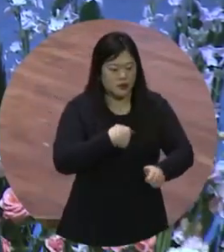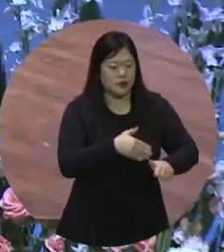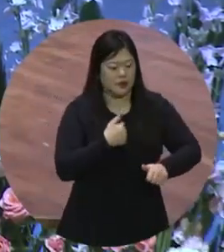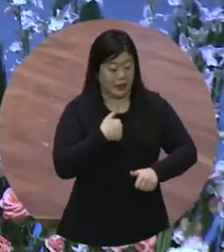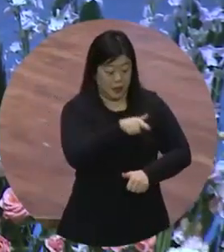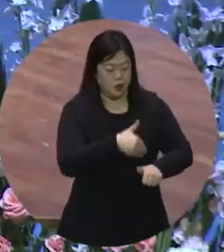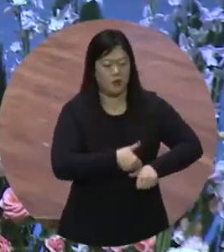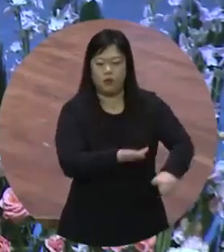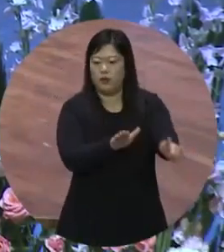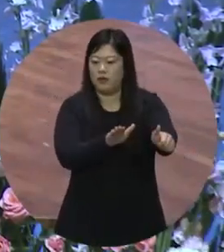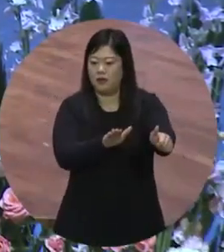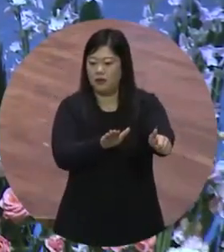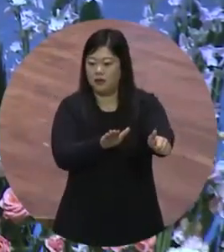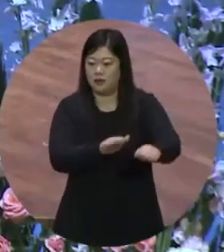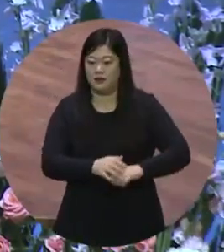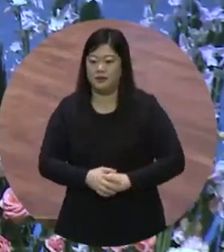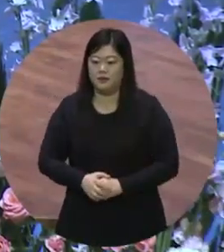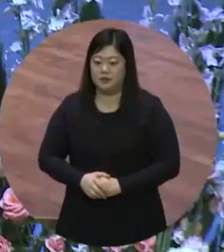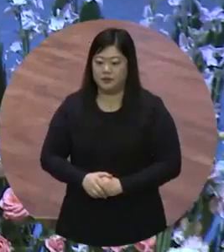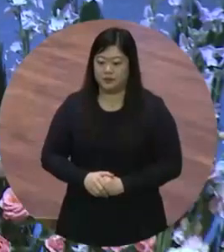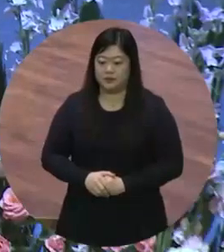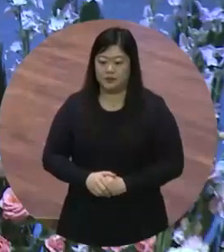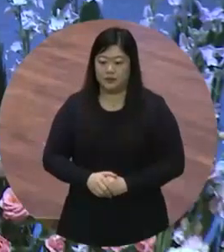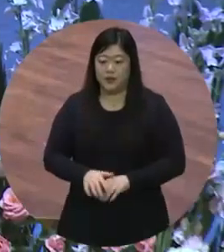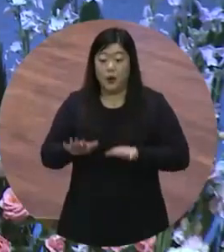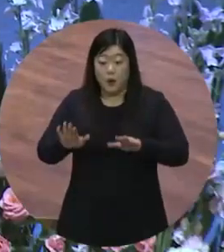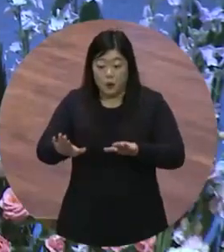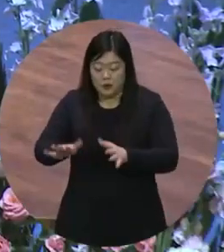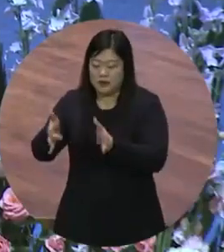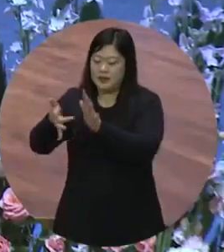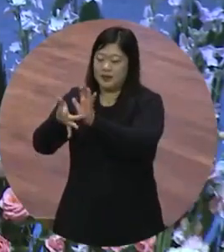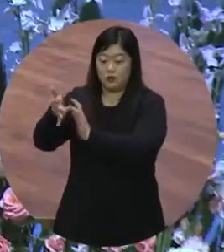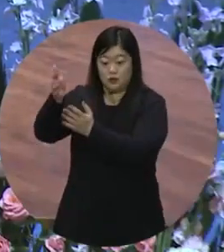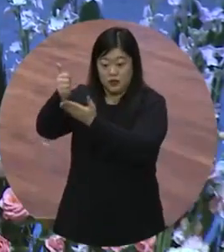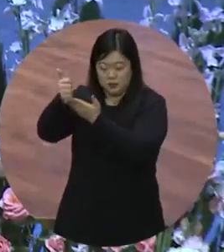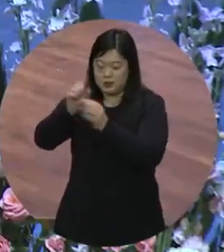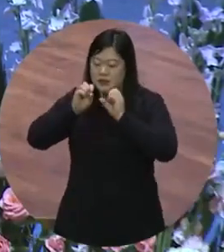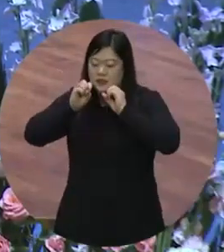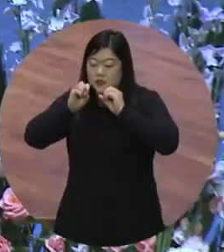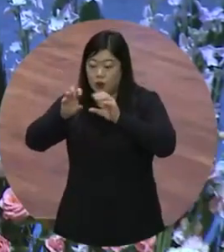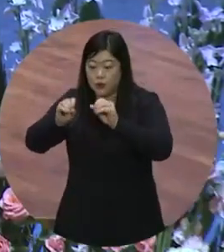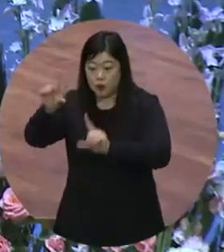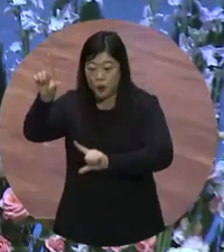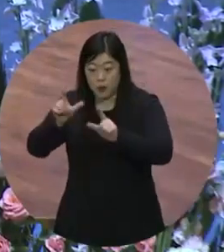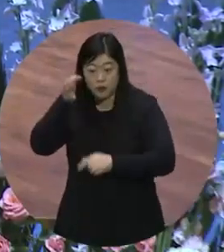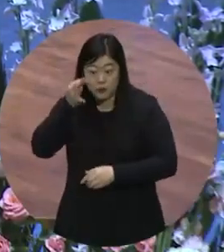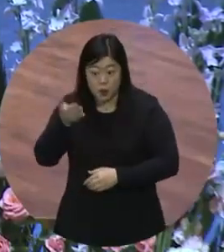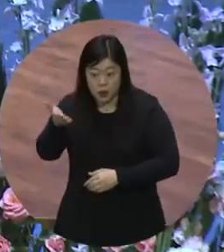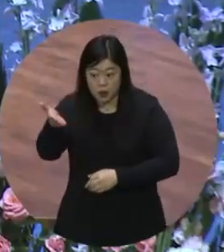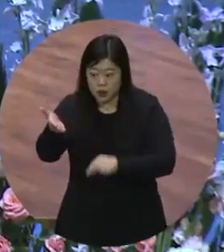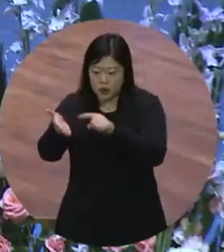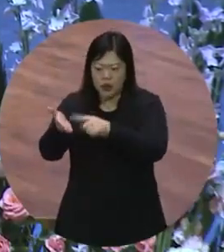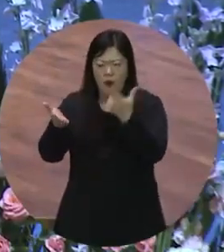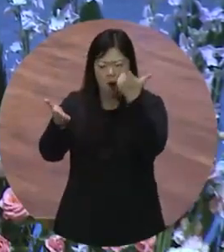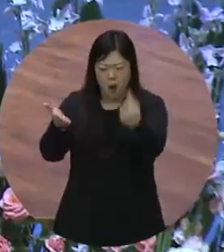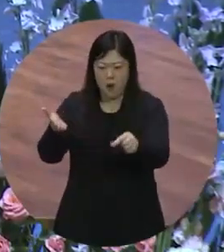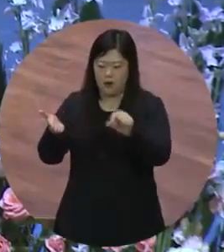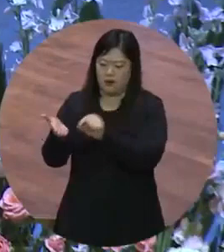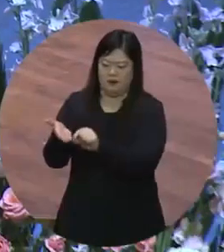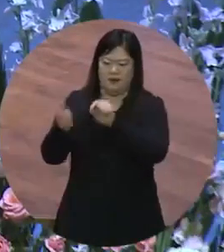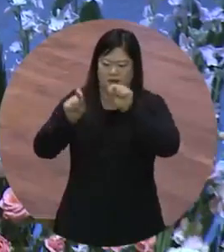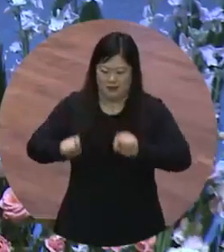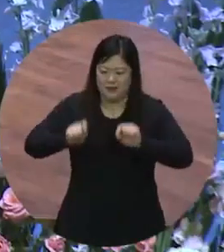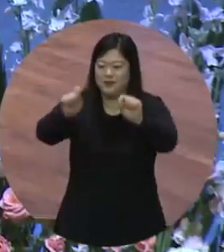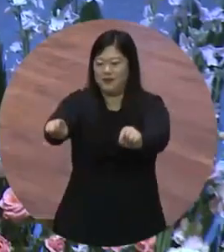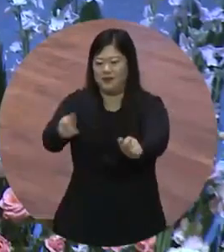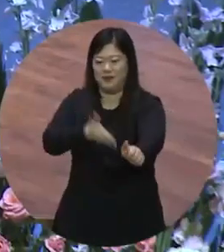통해서 예수님이 보여주신 성교의 발자취를 따라가시기 바랍니다. 이걸 하나님을 최고로 영화롭게